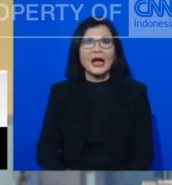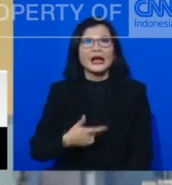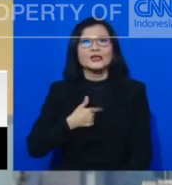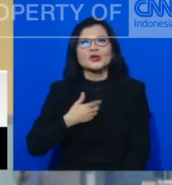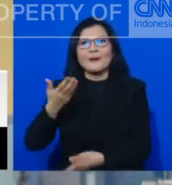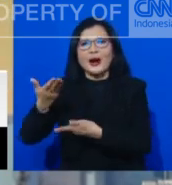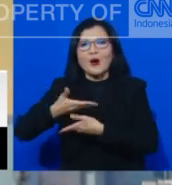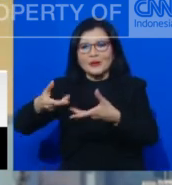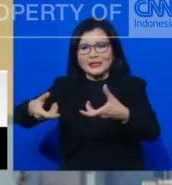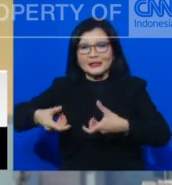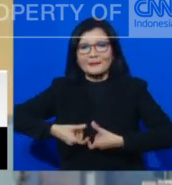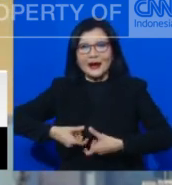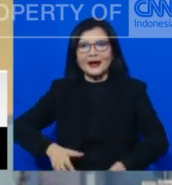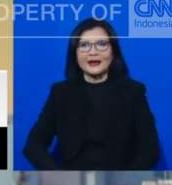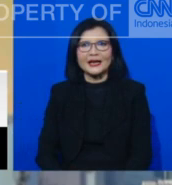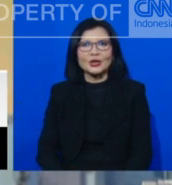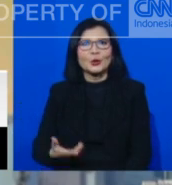Oscar ke-95